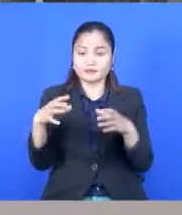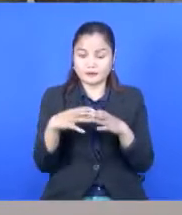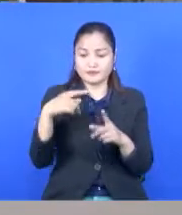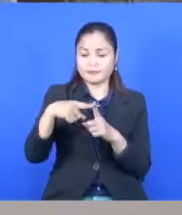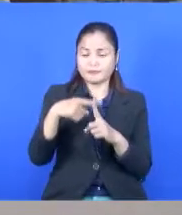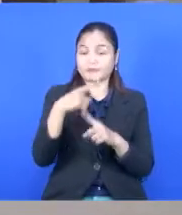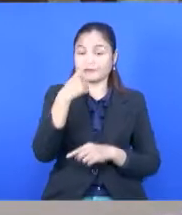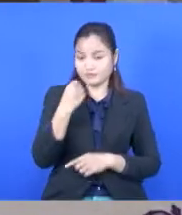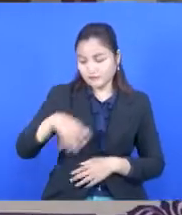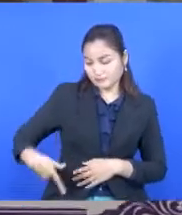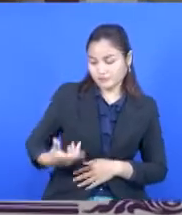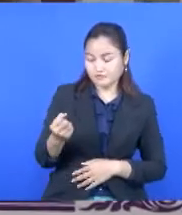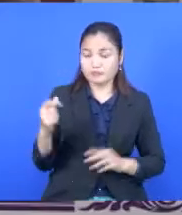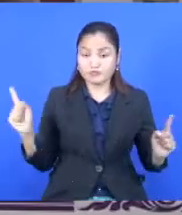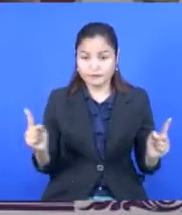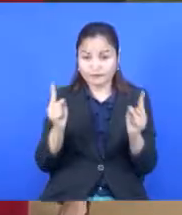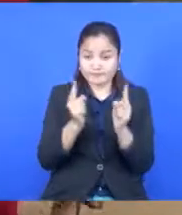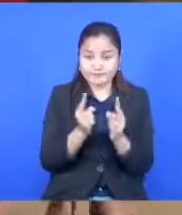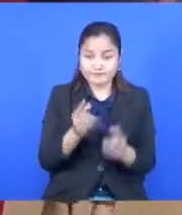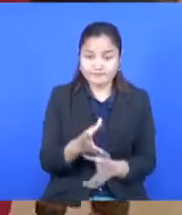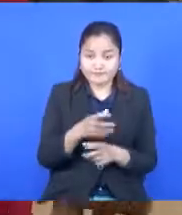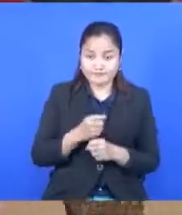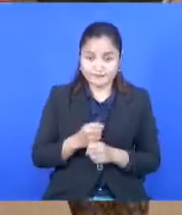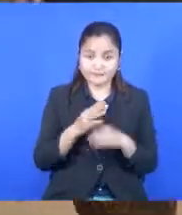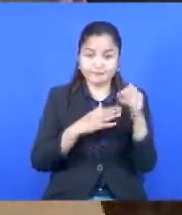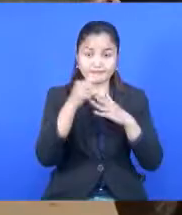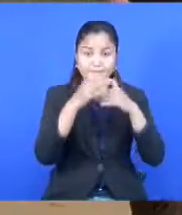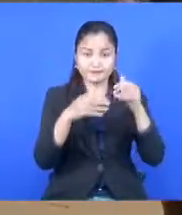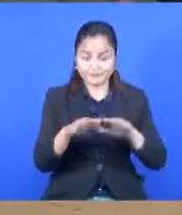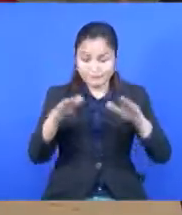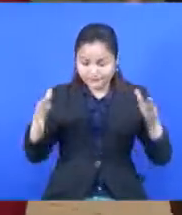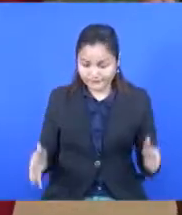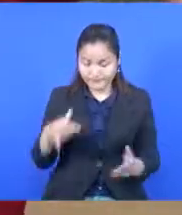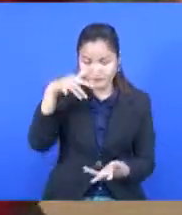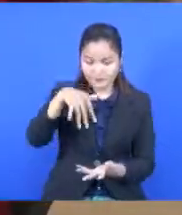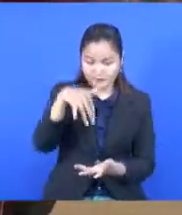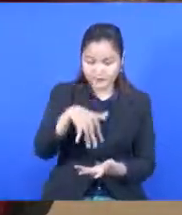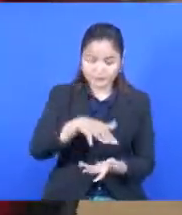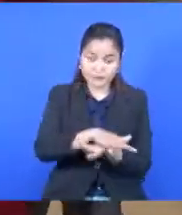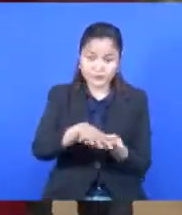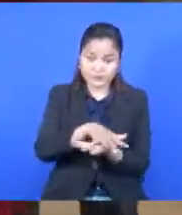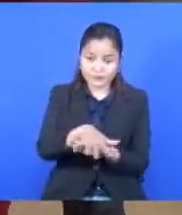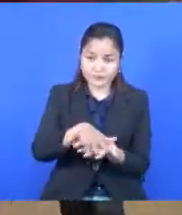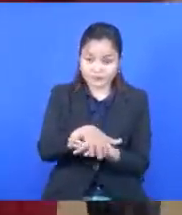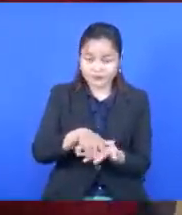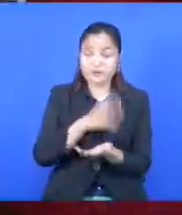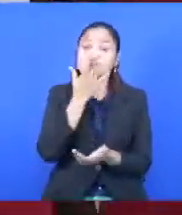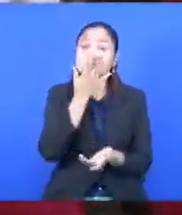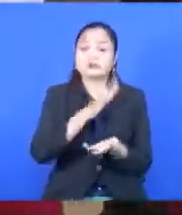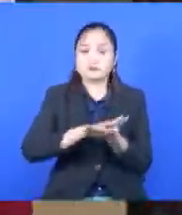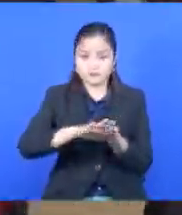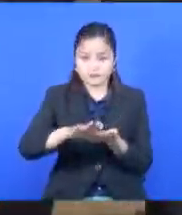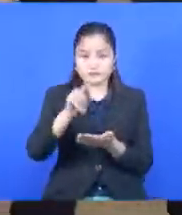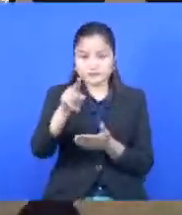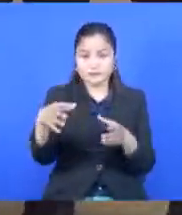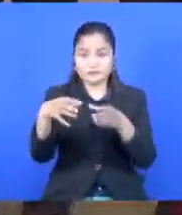កណ្ដាលអញ្ជើញប្រគល់ទទួលសំណងអនាម័យទឹកស្អាតរបស់កាកបាទក្រហមកម្ពុជាដល់ប្រធានថវិកាដោយកាកបាទក្រហមសង្ហបុរី